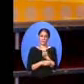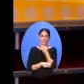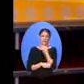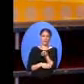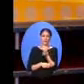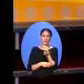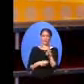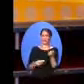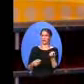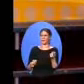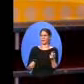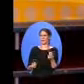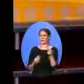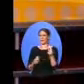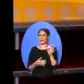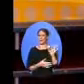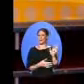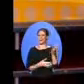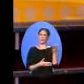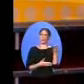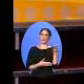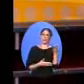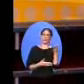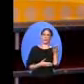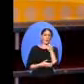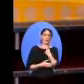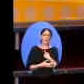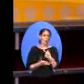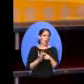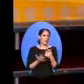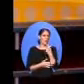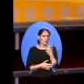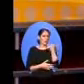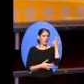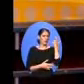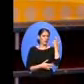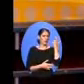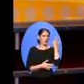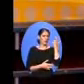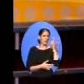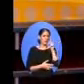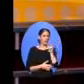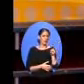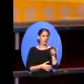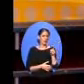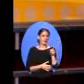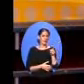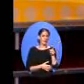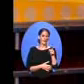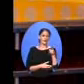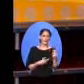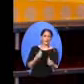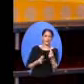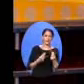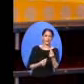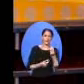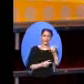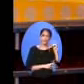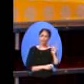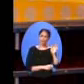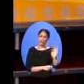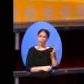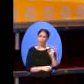להגיד דברים כאילו שהוא, אמרו לי, למה את אומרת שהוא התאבד? אולי הוא שיחק עם הנשק, אולי הוא